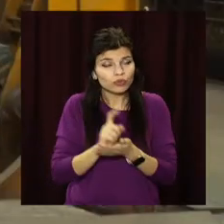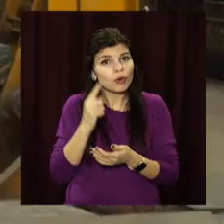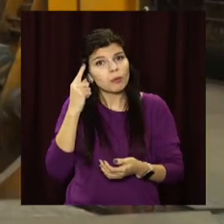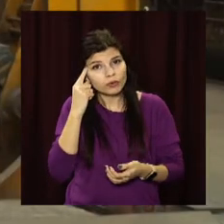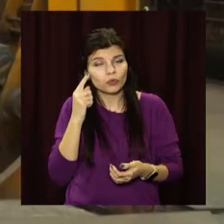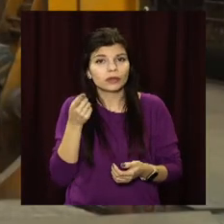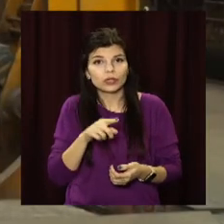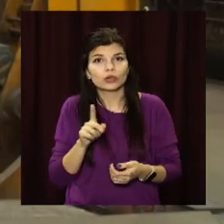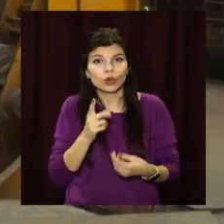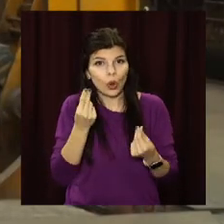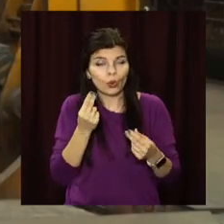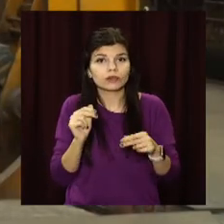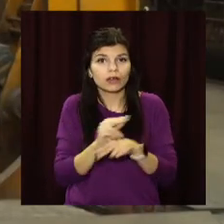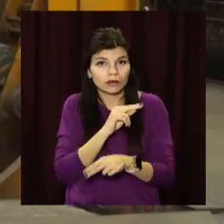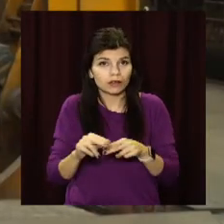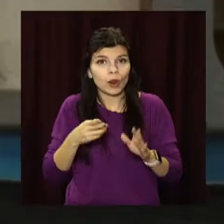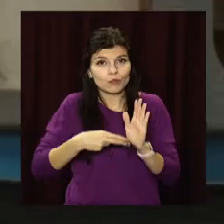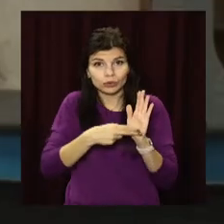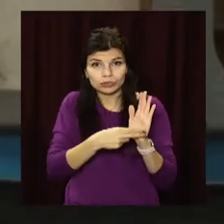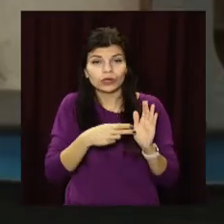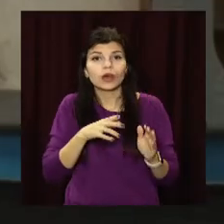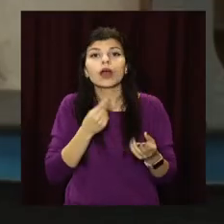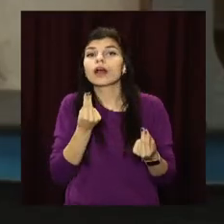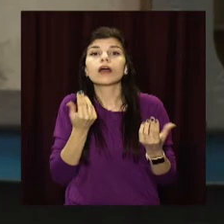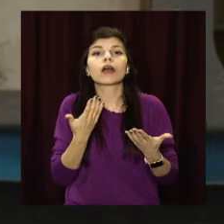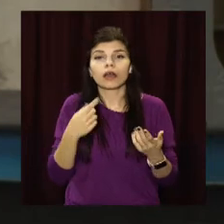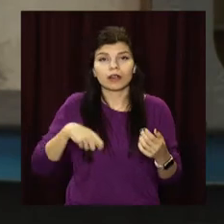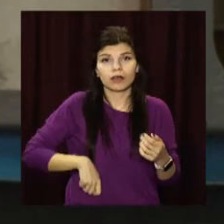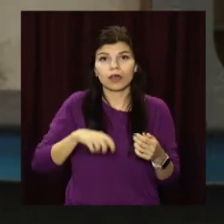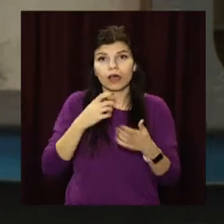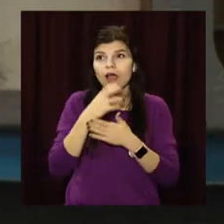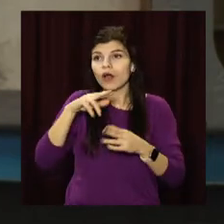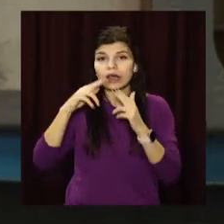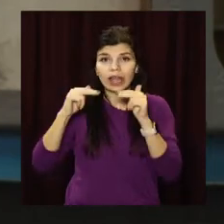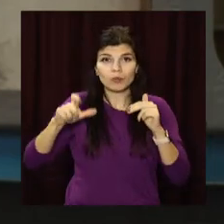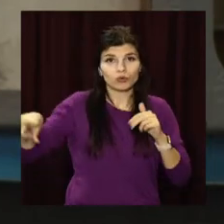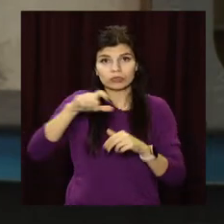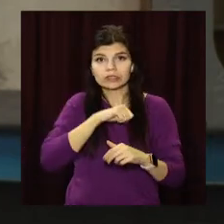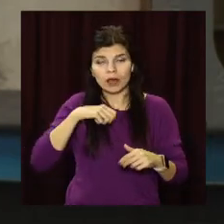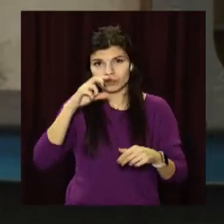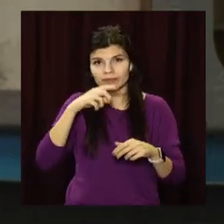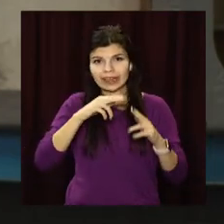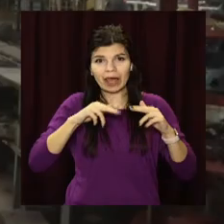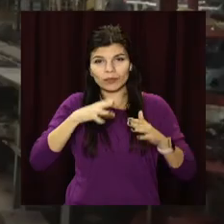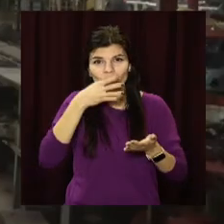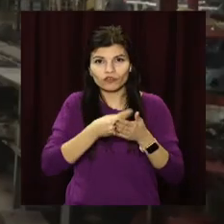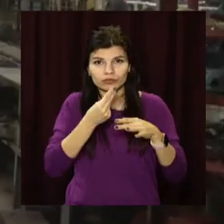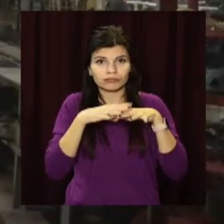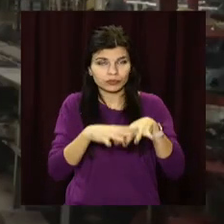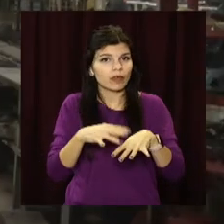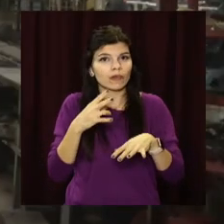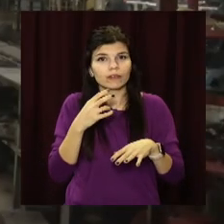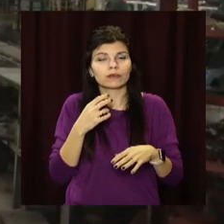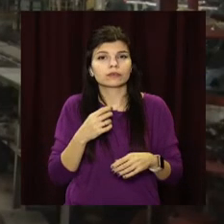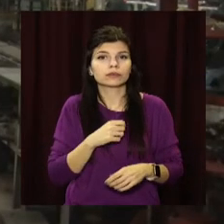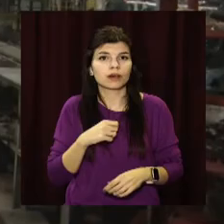замислитися над тим, що гроші на реконструкцію поїздів йдуть з гаманця кожного дніпрянина. Галина Гусак, Руслана Козиряцька, Олександр